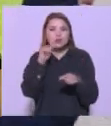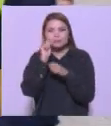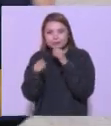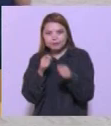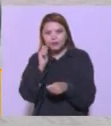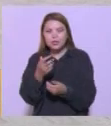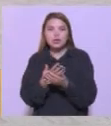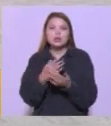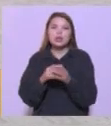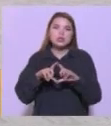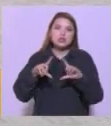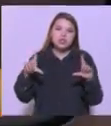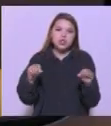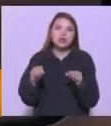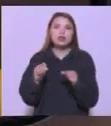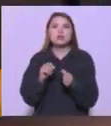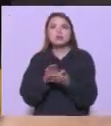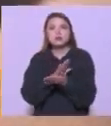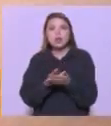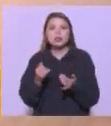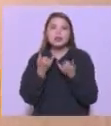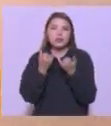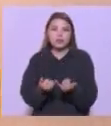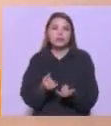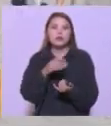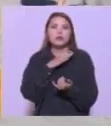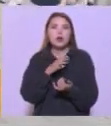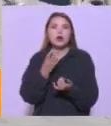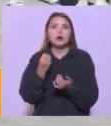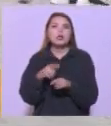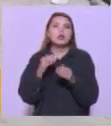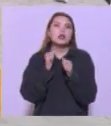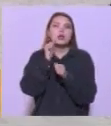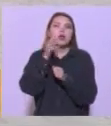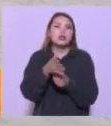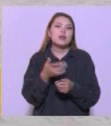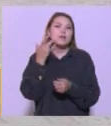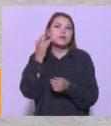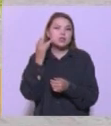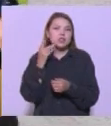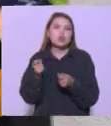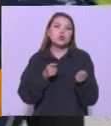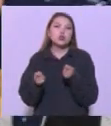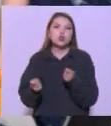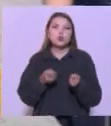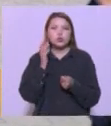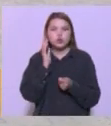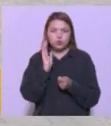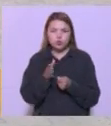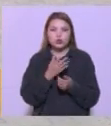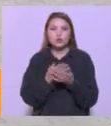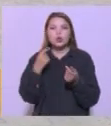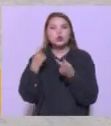приздар және де сертификаттар дайындап қойдық. Енді қары біз осындай сенбіліктерді жиі ұйымдастыруға тырысамыз. Басқа